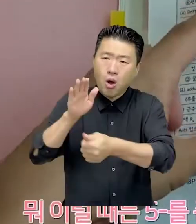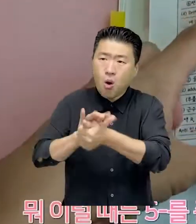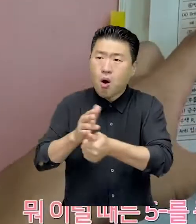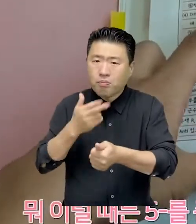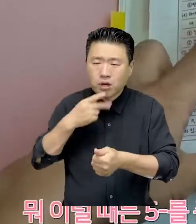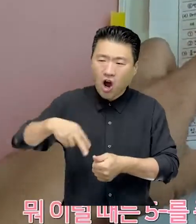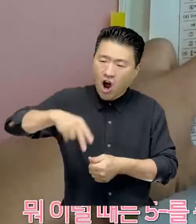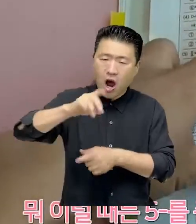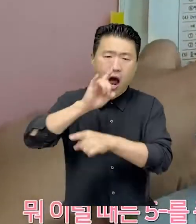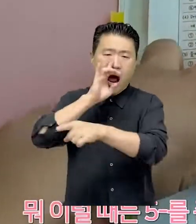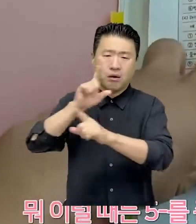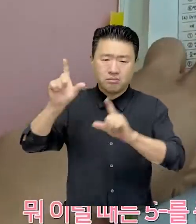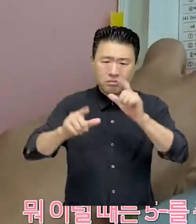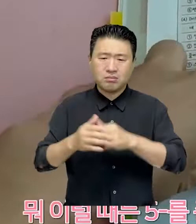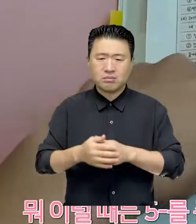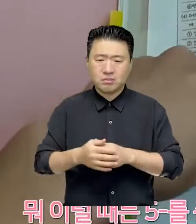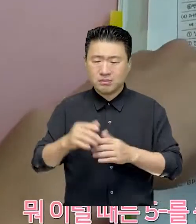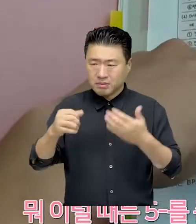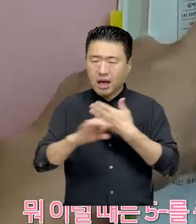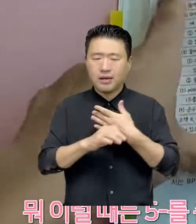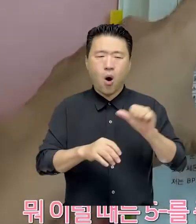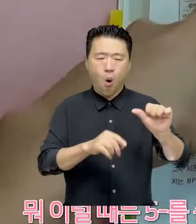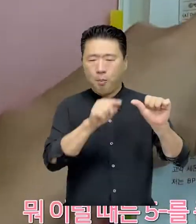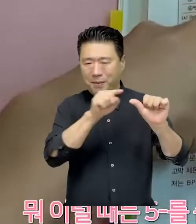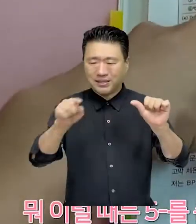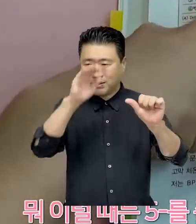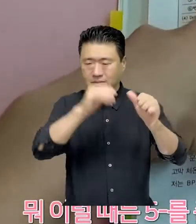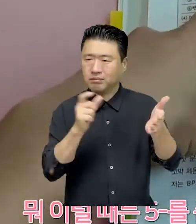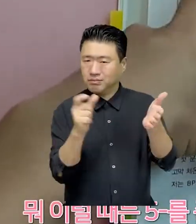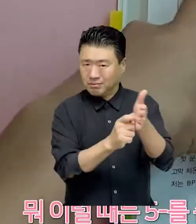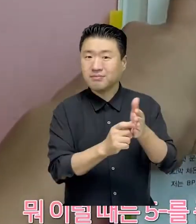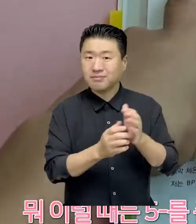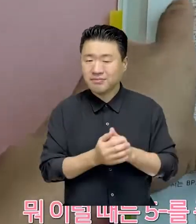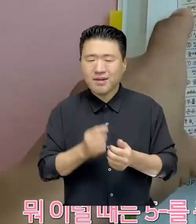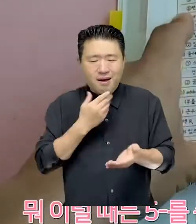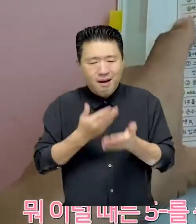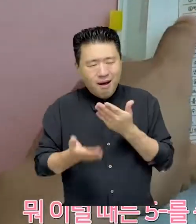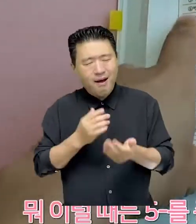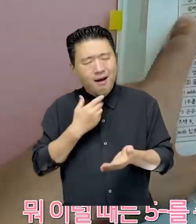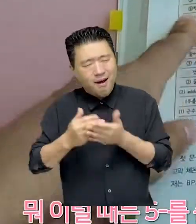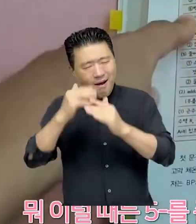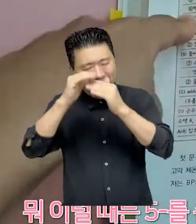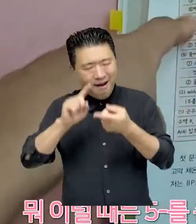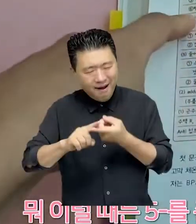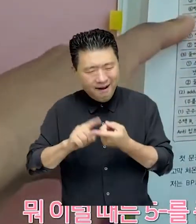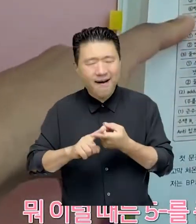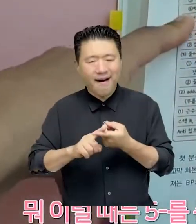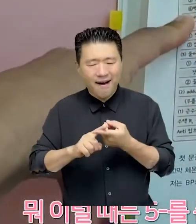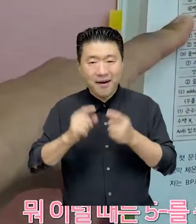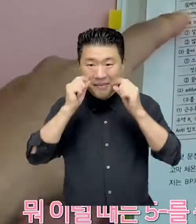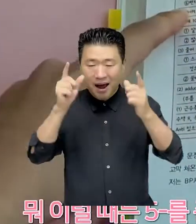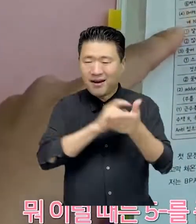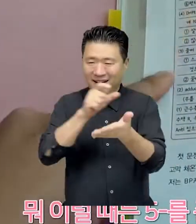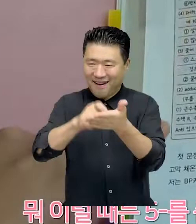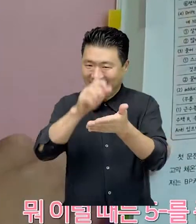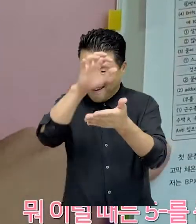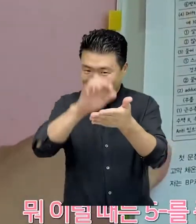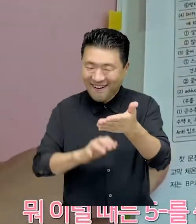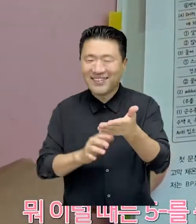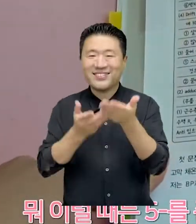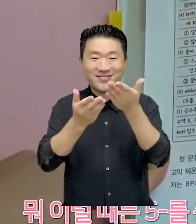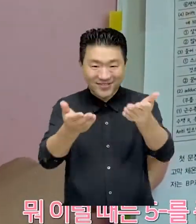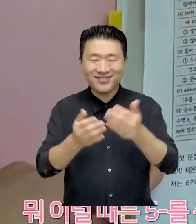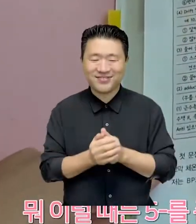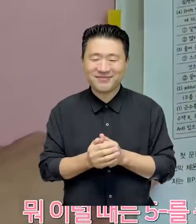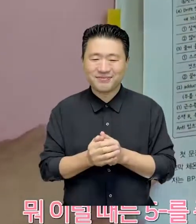걷거나 편차가 있거나 붙여서 들거나 뭐 이럴 때는 5-로 준다, 이런 식으로 경험으로만 알 수 있었던 것들까지 매뉴얼에